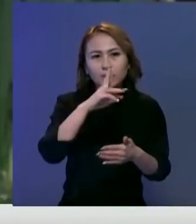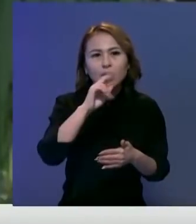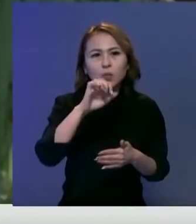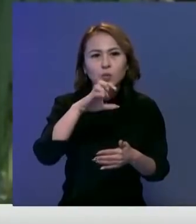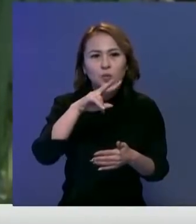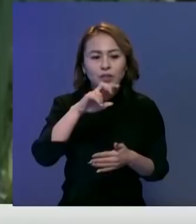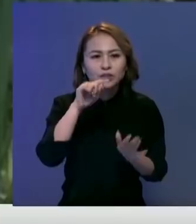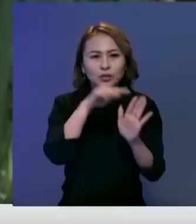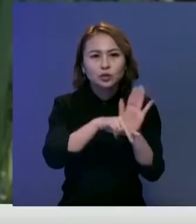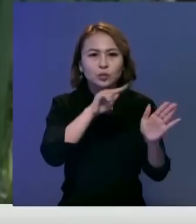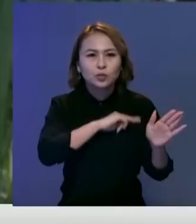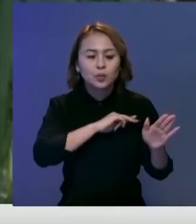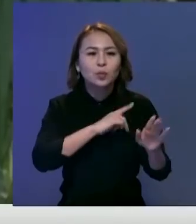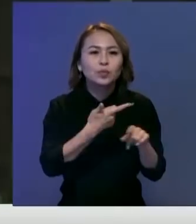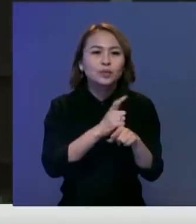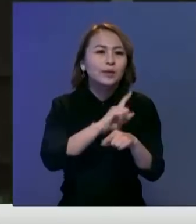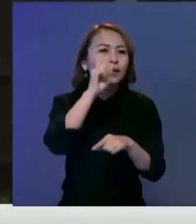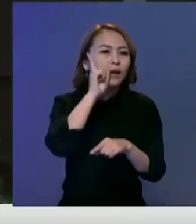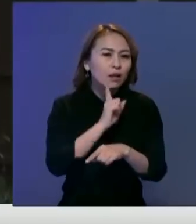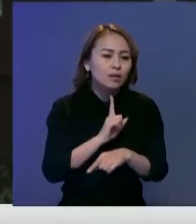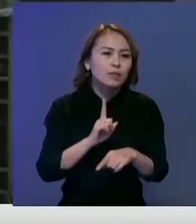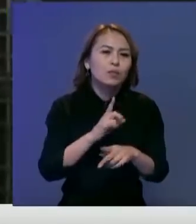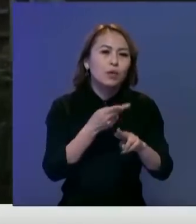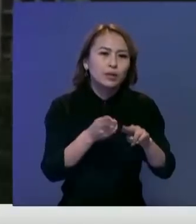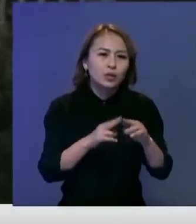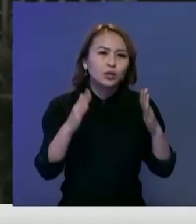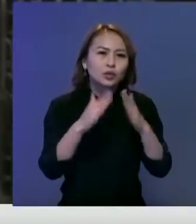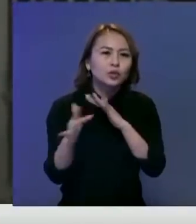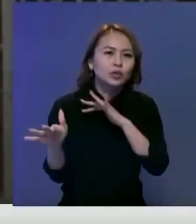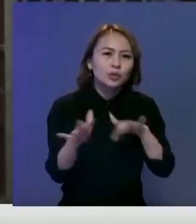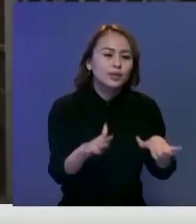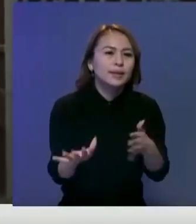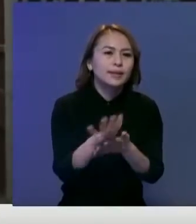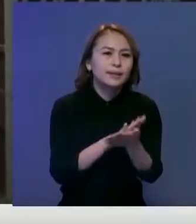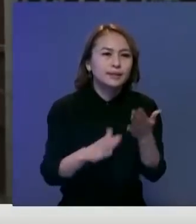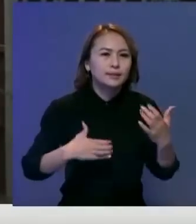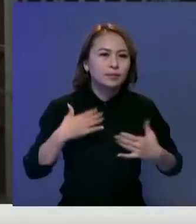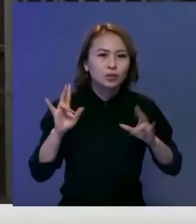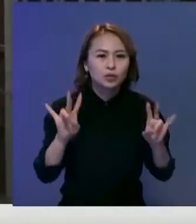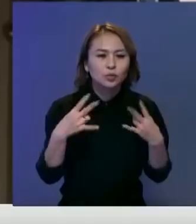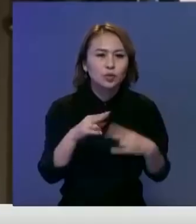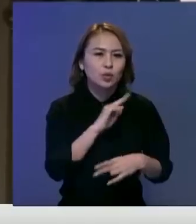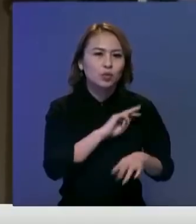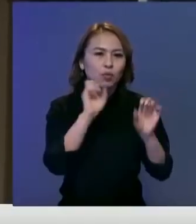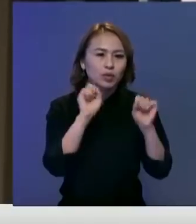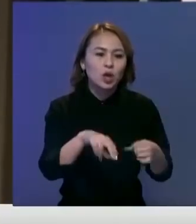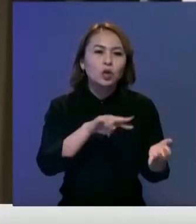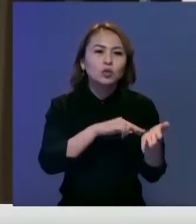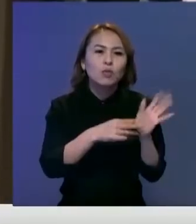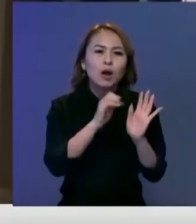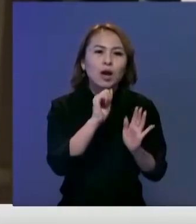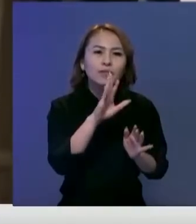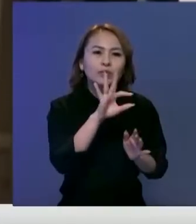модулді капсуланың ішінде жұмыс төге өттен ғайлы атмосфера болғандықтан үш аруасына елін демей жұмыс төге болады.